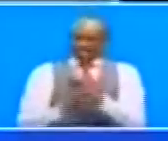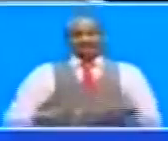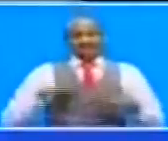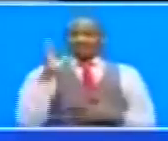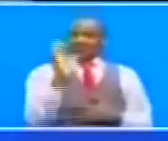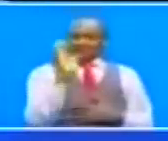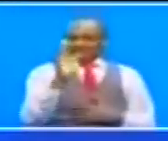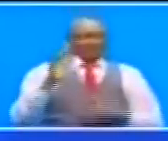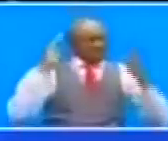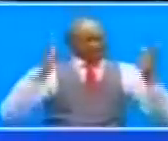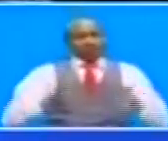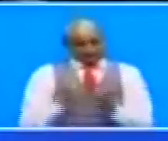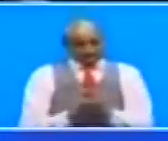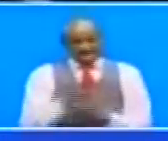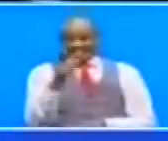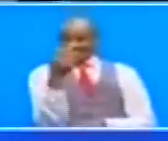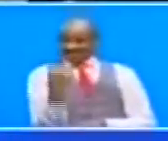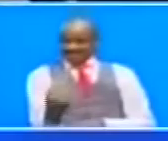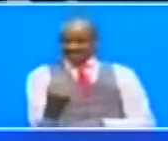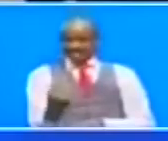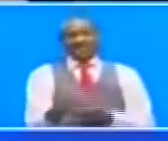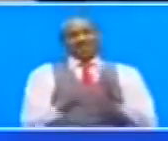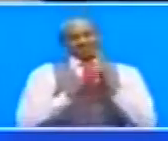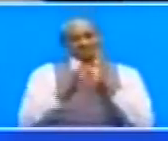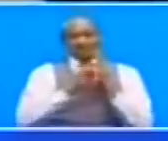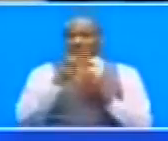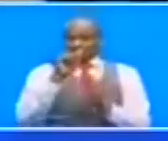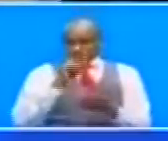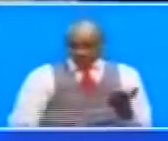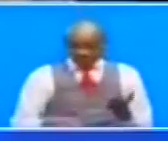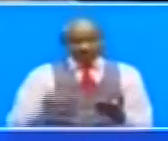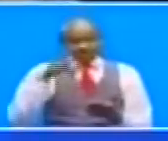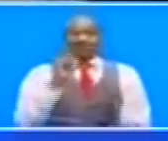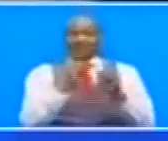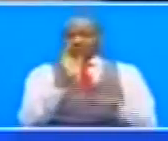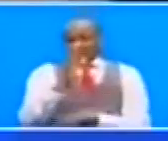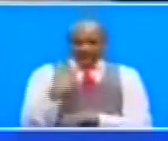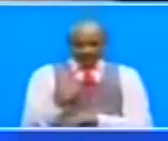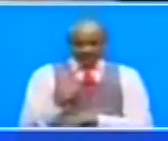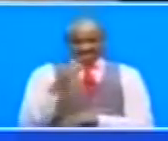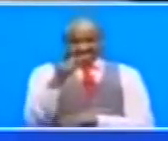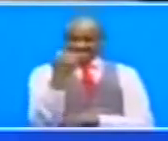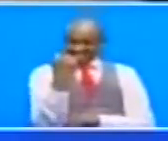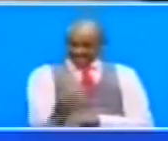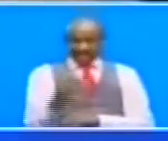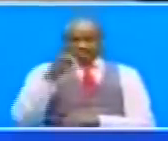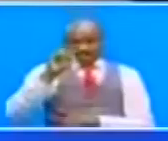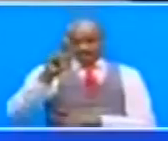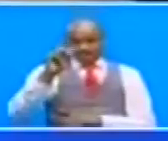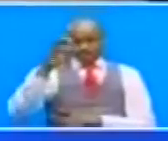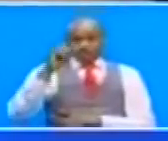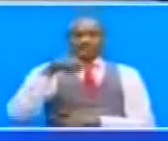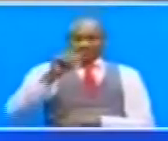kwa kiasi kikubwa, mtoto maarufu sana kutokana na kipaji chake, mtoto Japheth Mumo,